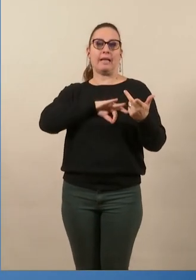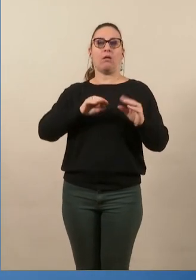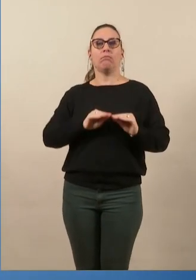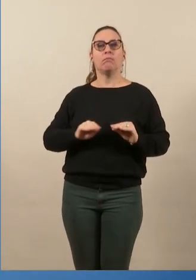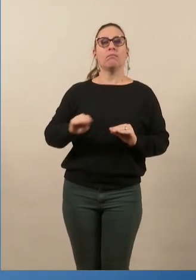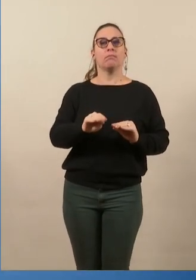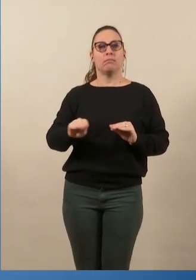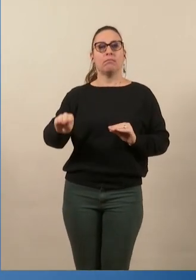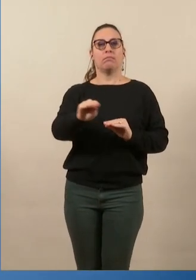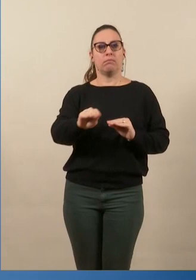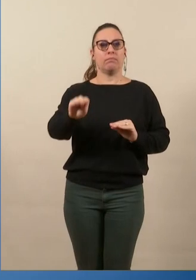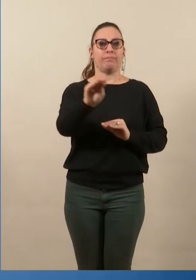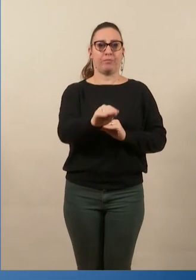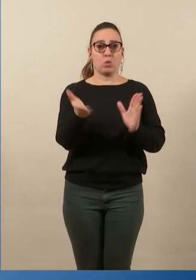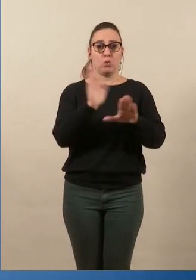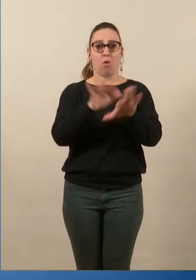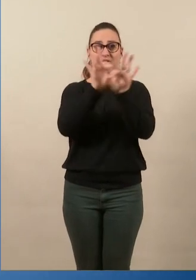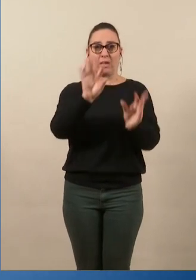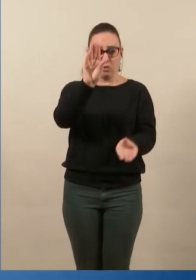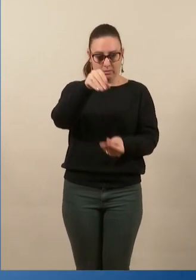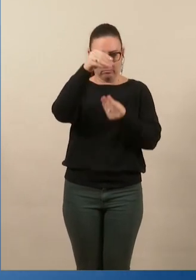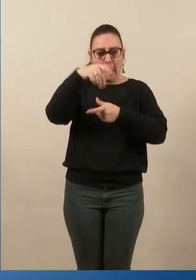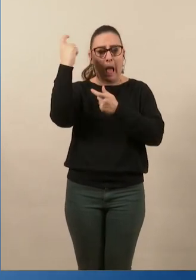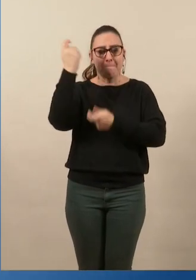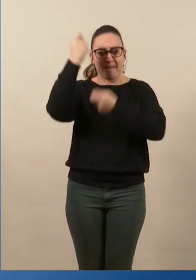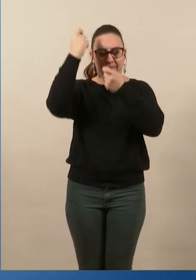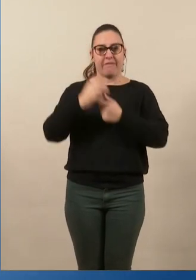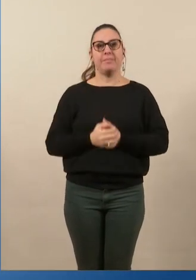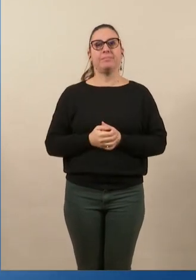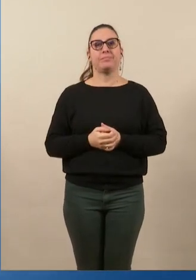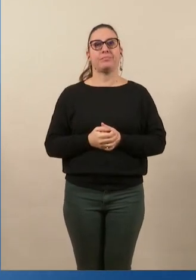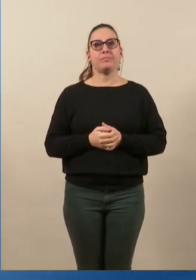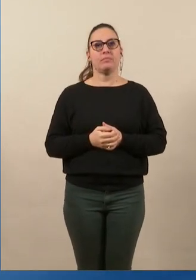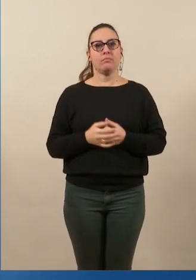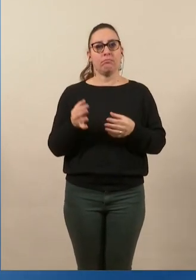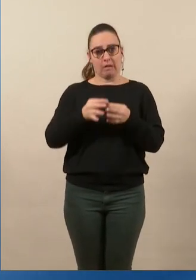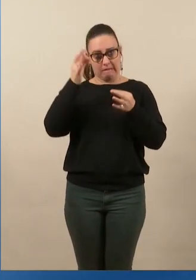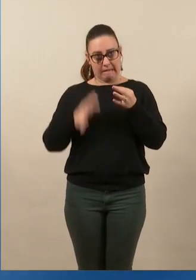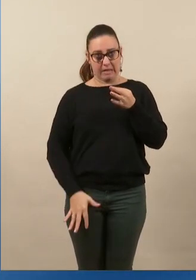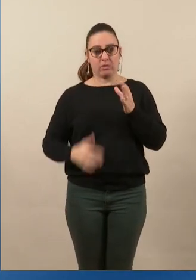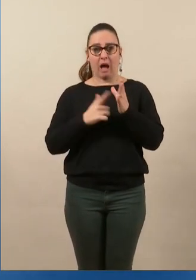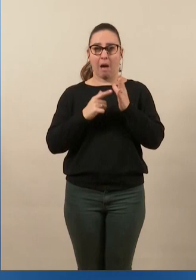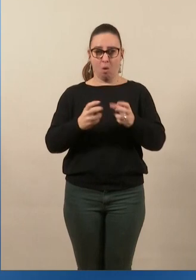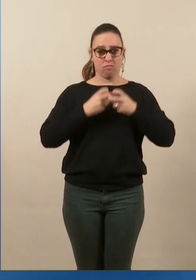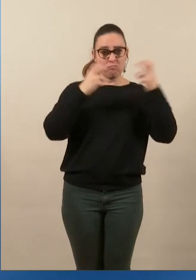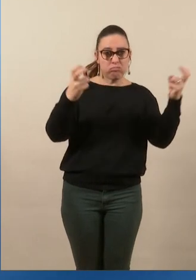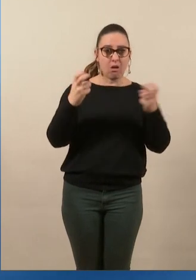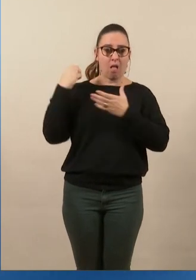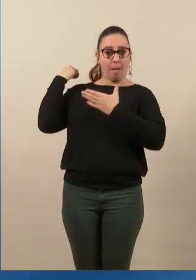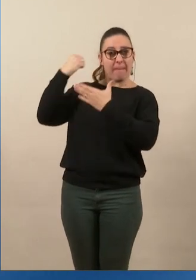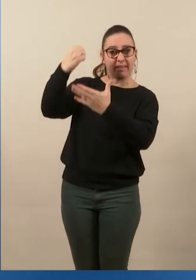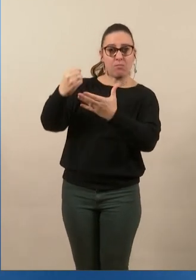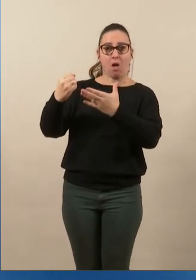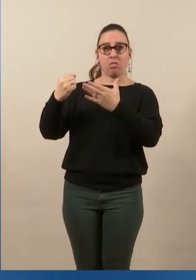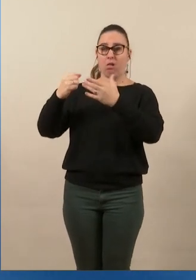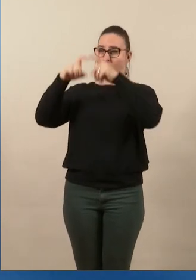la notre très salé résultat les impôts explosifs et les bijoux de famille brattés